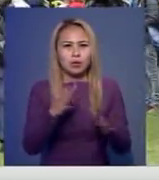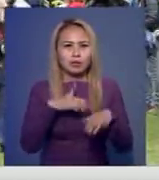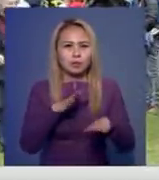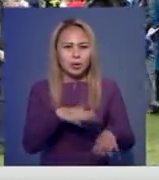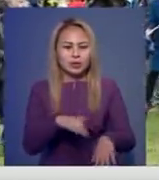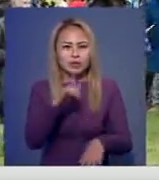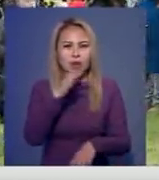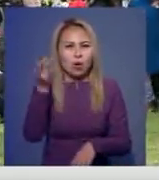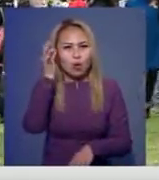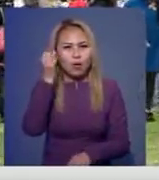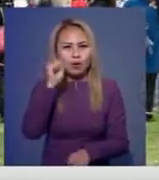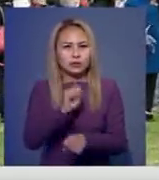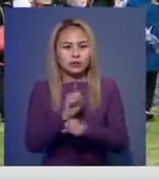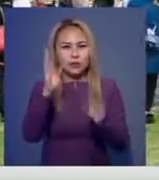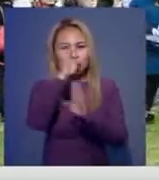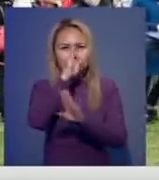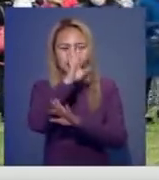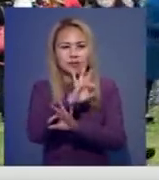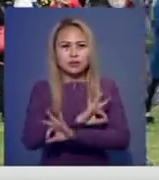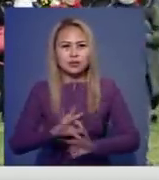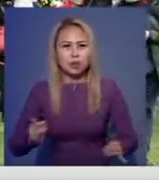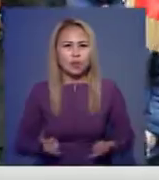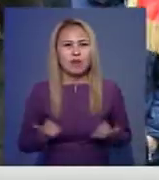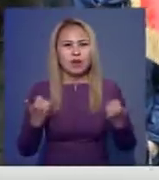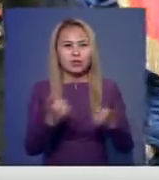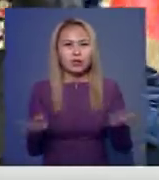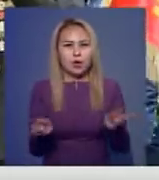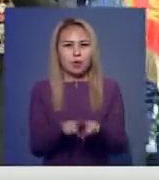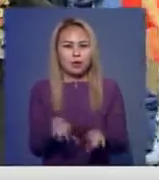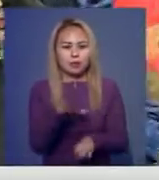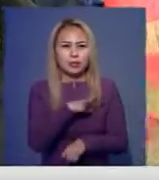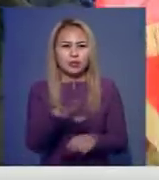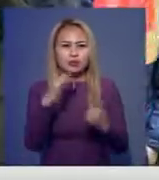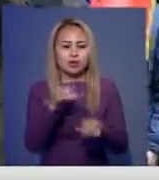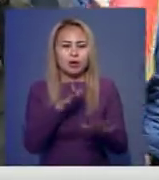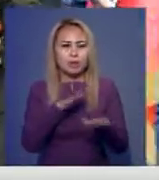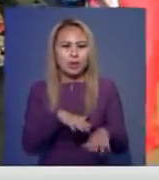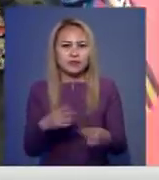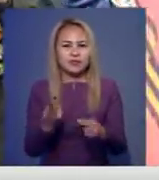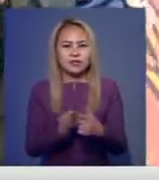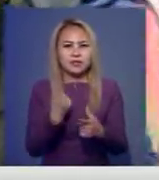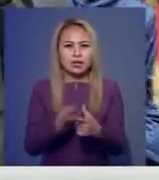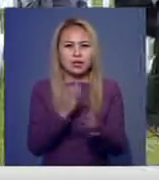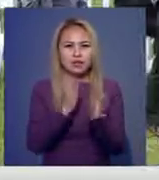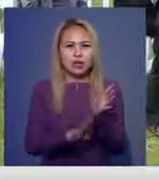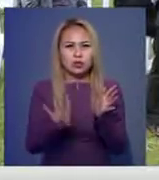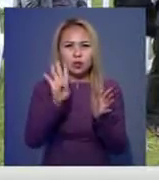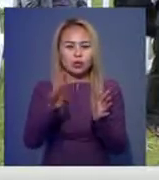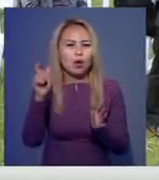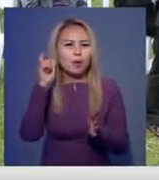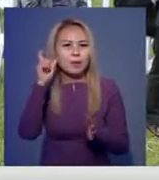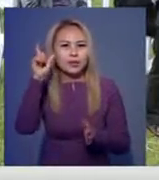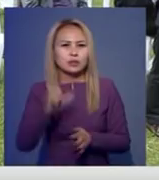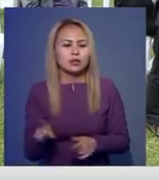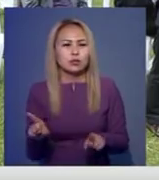шыққан мезетте тоқтап, табиғат та майдангерлерге құрмет көрсеткендей әсер қалдырды. Сапқа тұрғандардың қатары 94 жастағы Симо